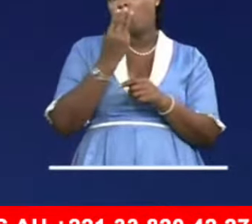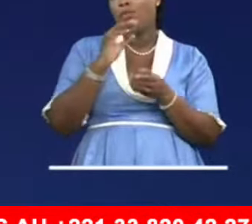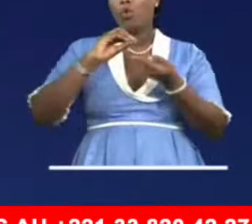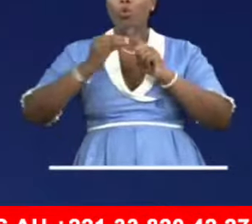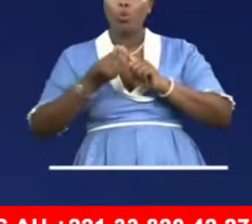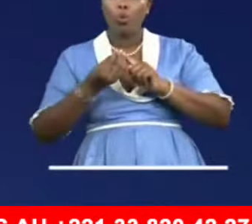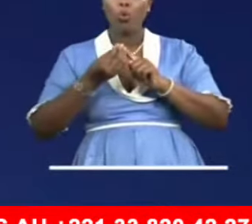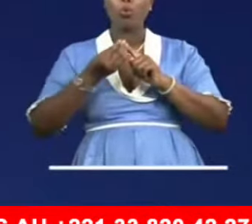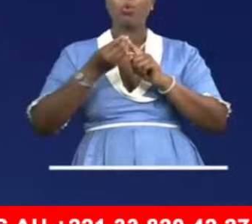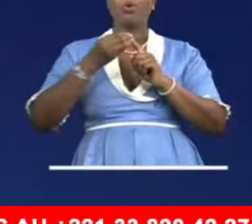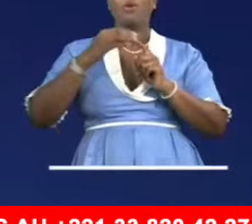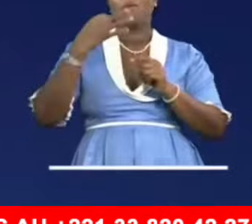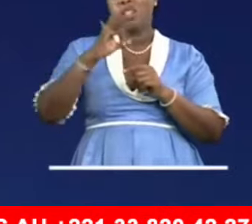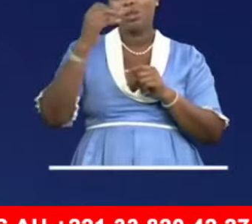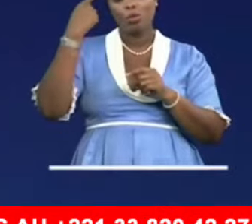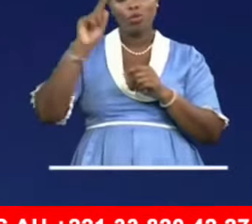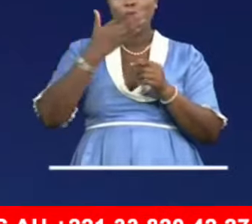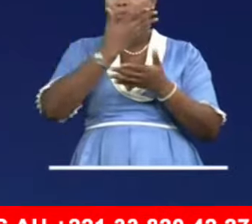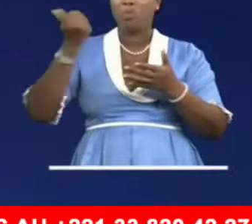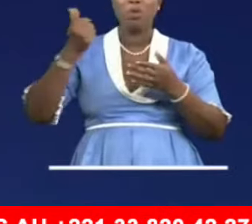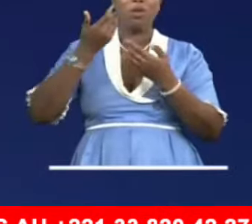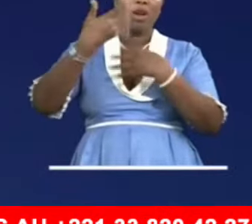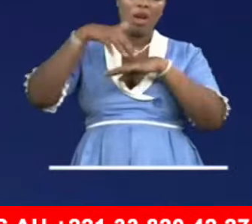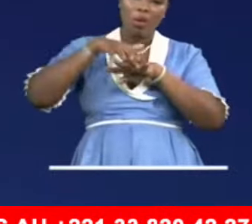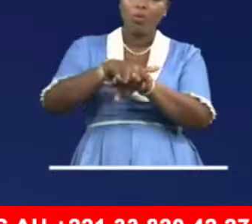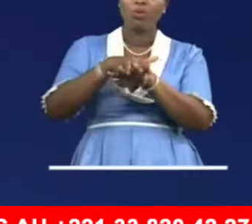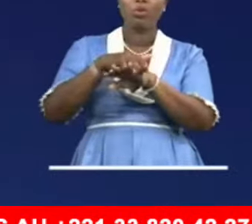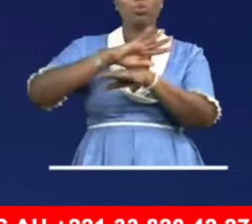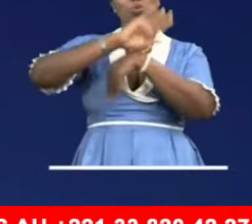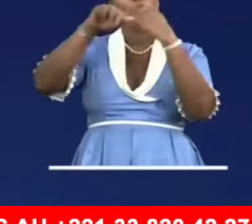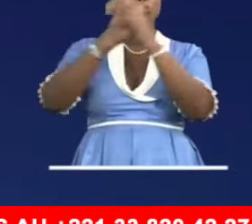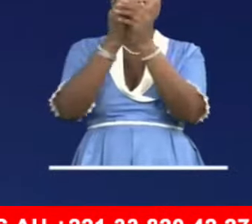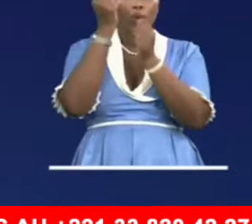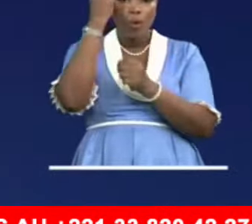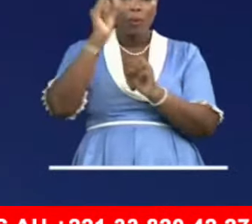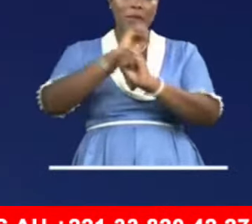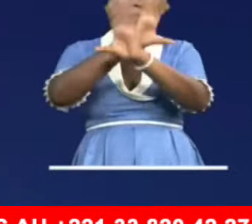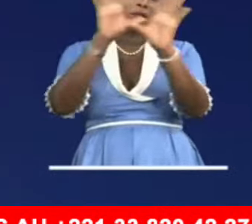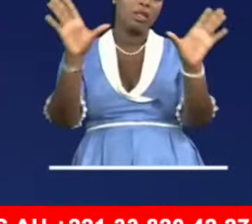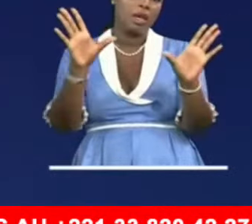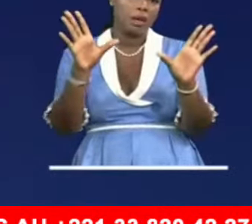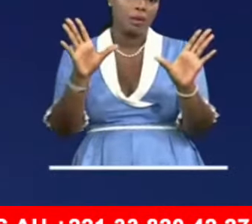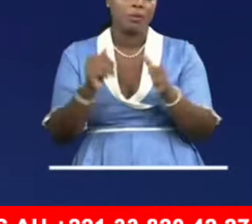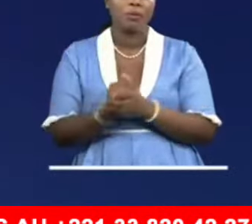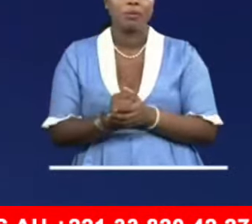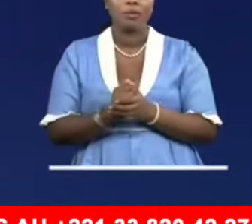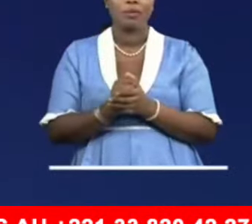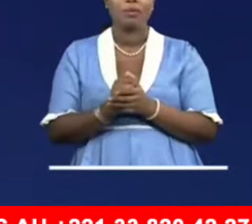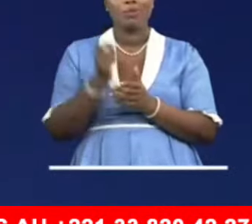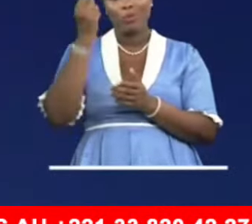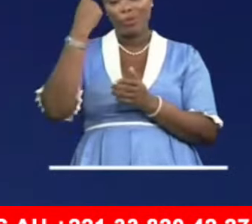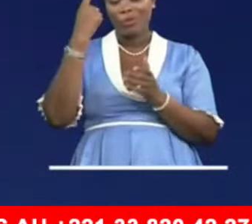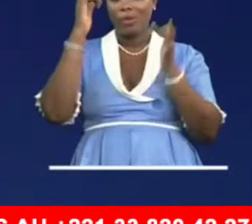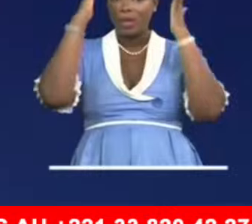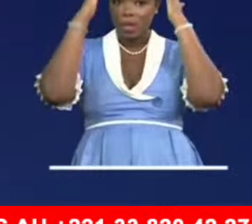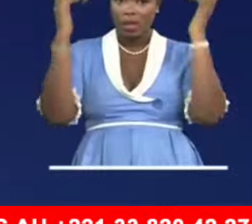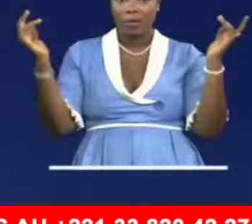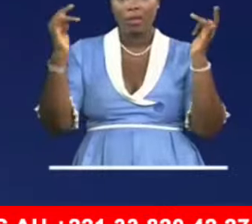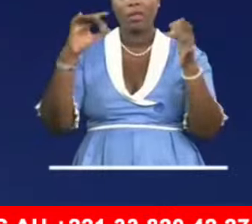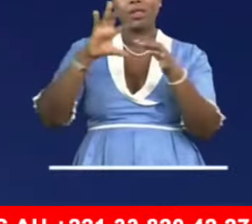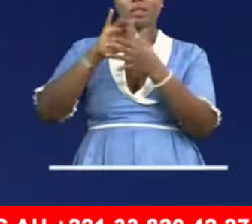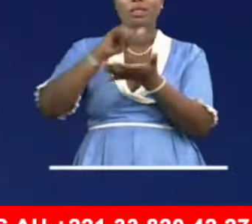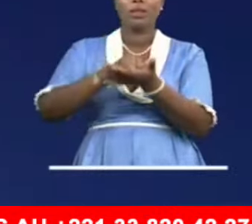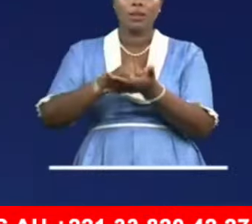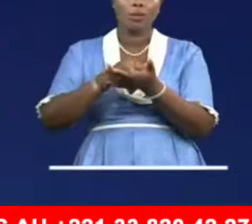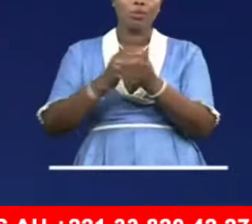inclusif possible et que pour pour que le maximum de Sénégalais puissent euh comprendre les enjeux de cette journée je vous remercie de